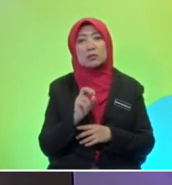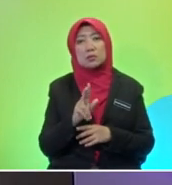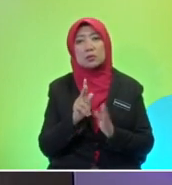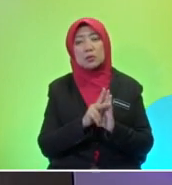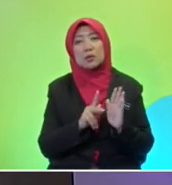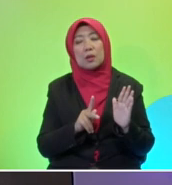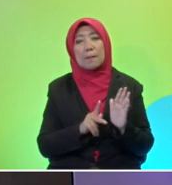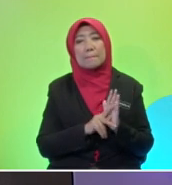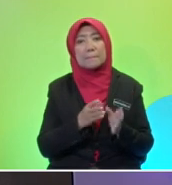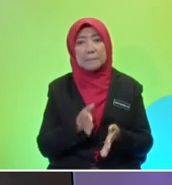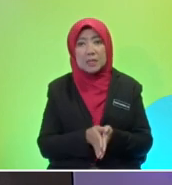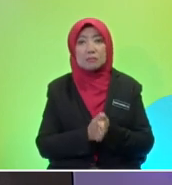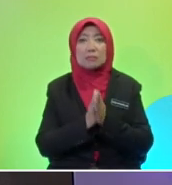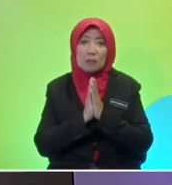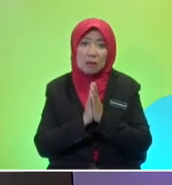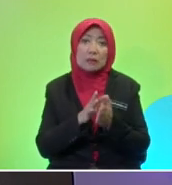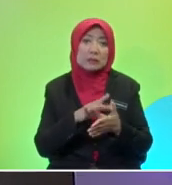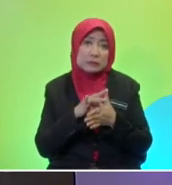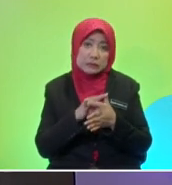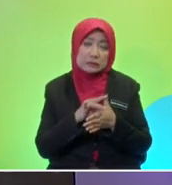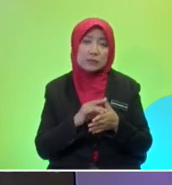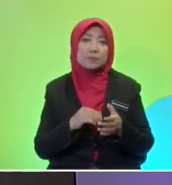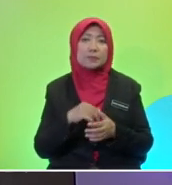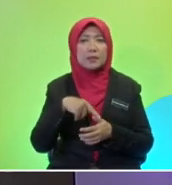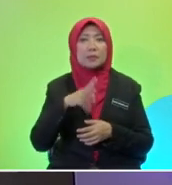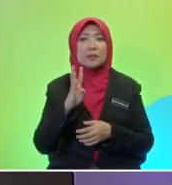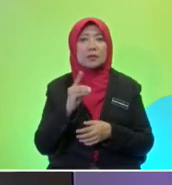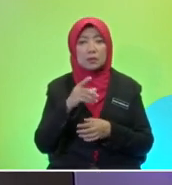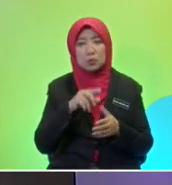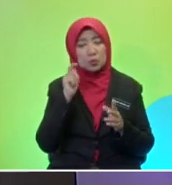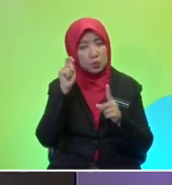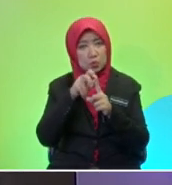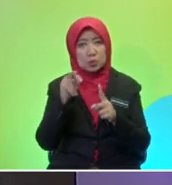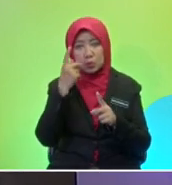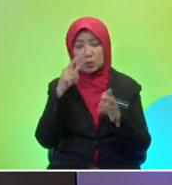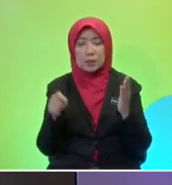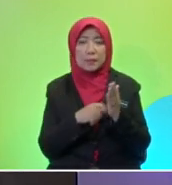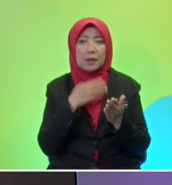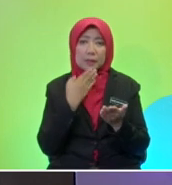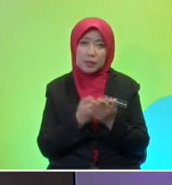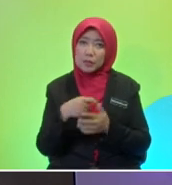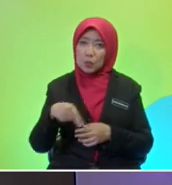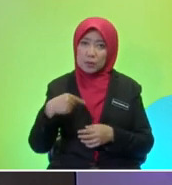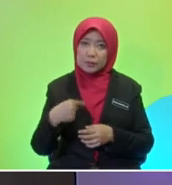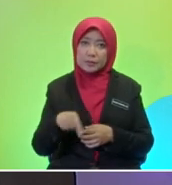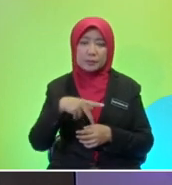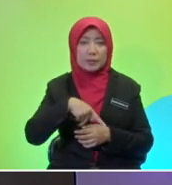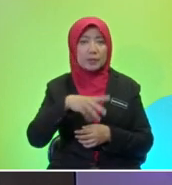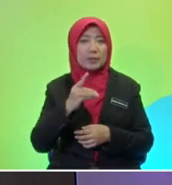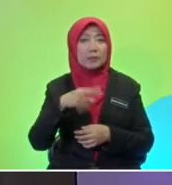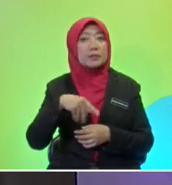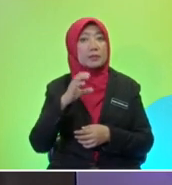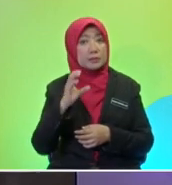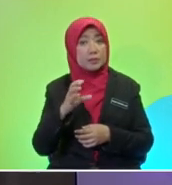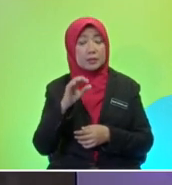sekolah minta guru isi ada yang begitu PPD untuk menambah baik kan quality PDP yang kita lakukan